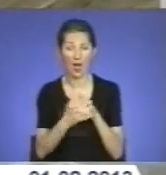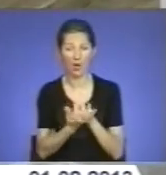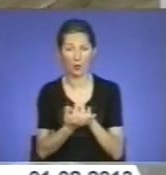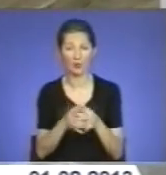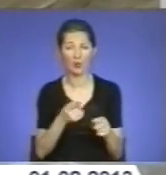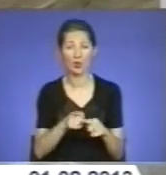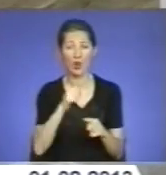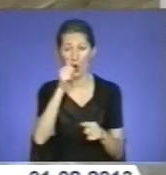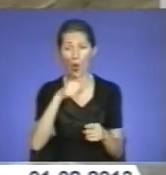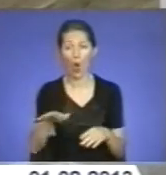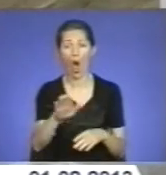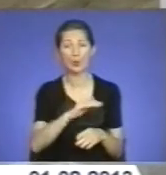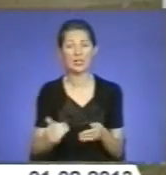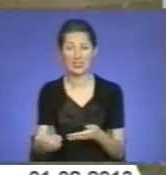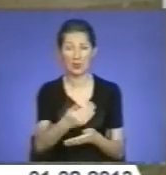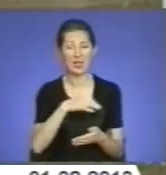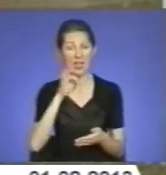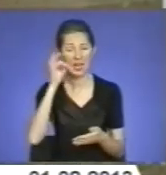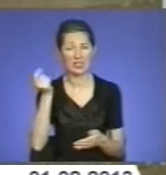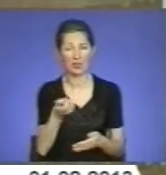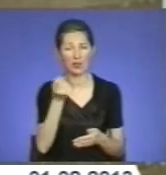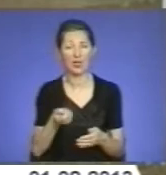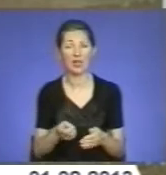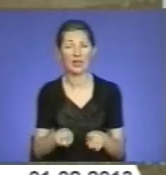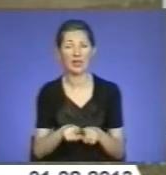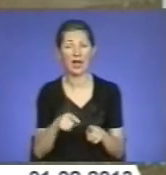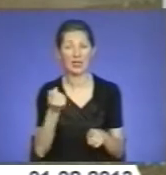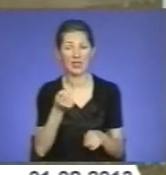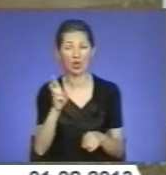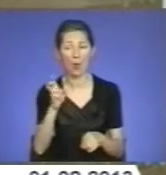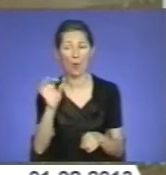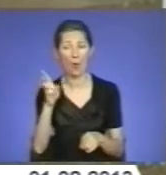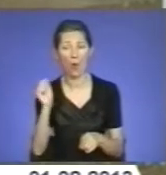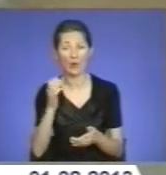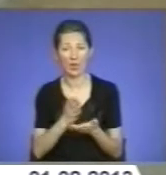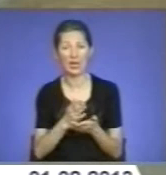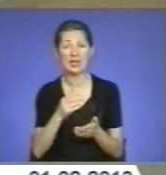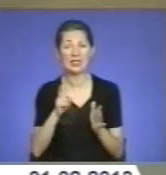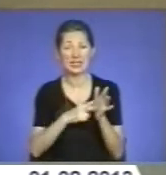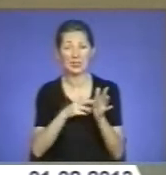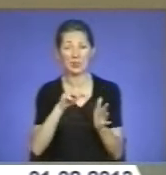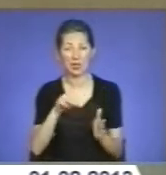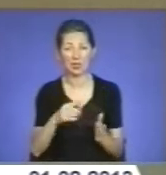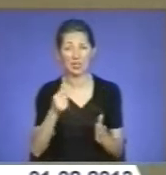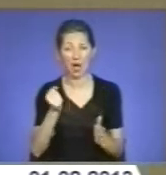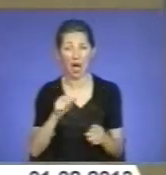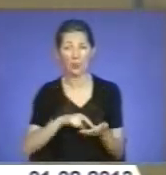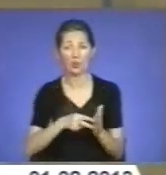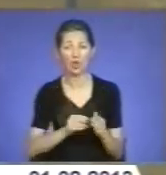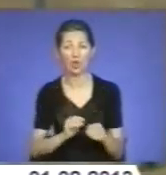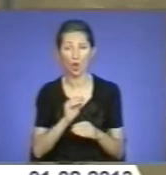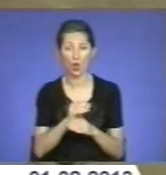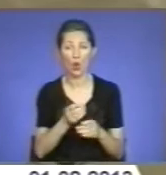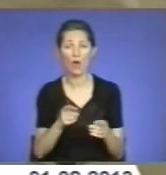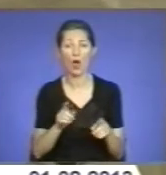збирання ранніх зернових та зернобобових культур області складає 307 тисяч гектарів. Планується додатково залучити